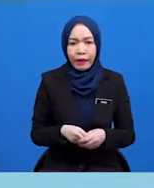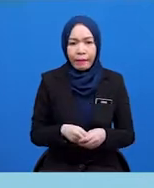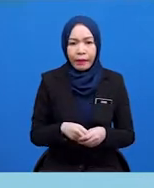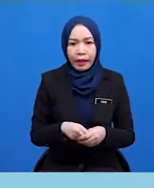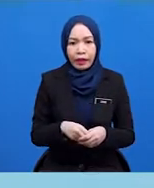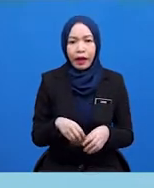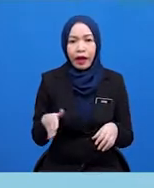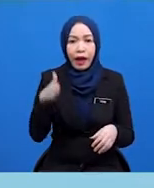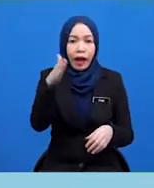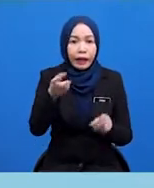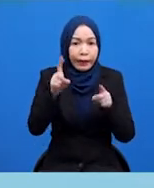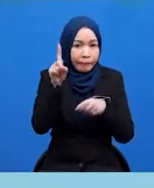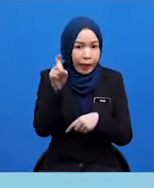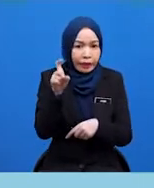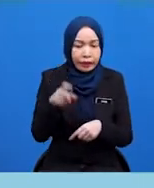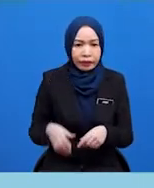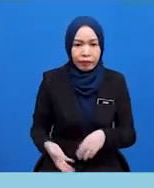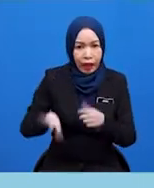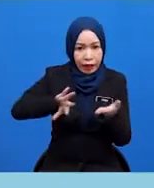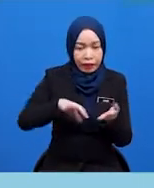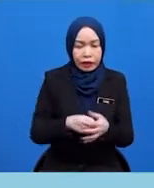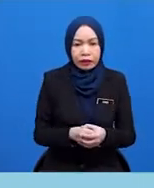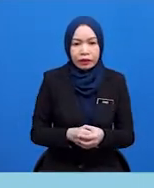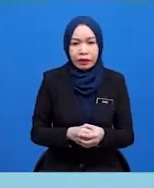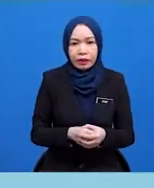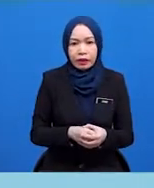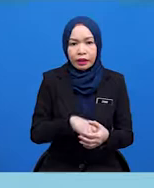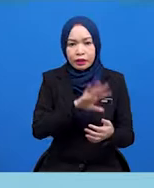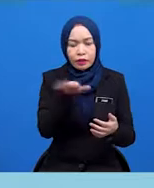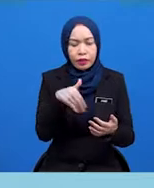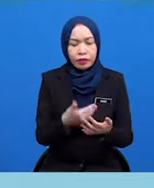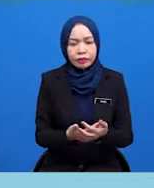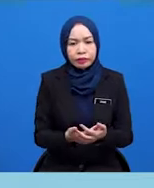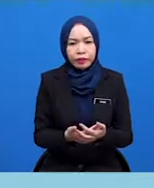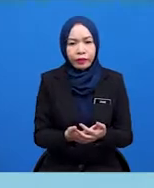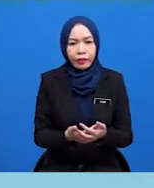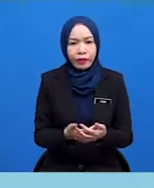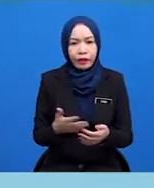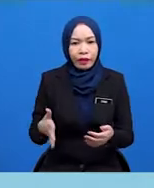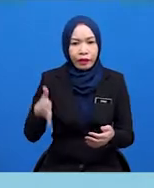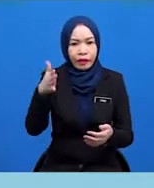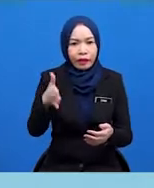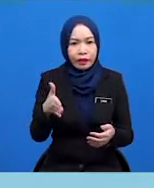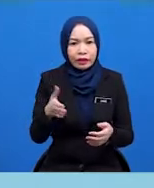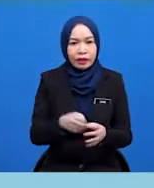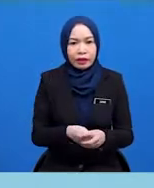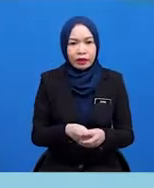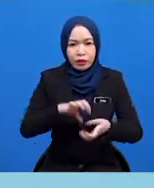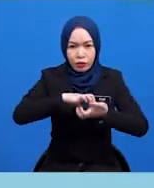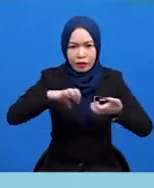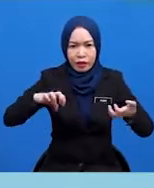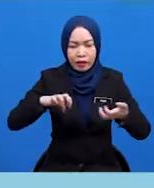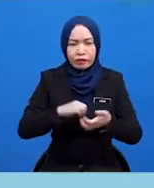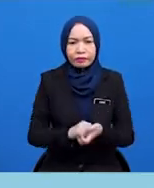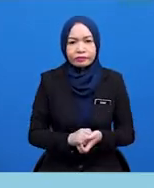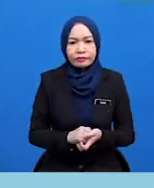air. Keadaan kemarau menyebabkan sumber air dari sungai, tasik dan empangan kering